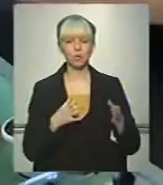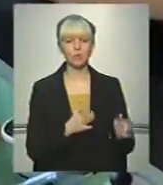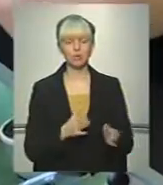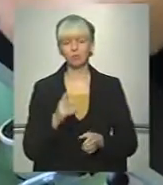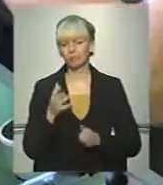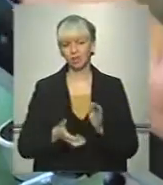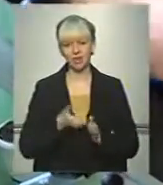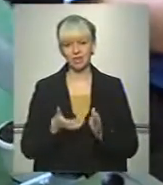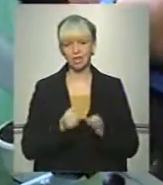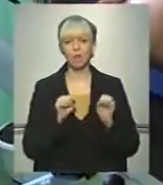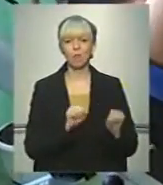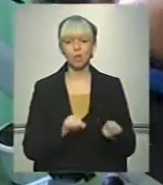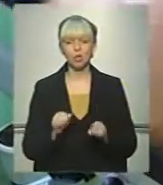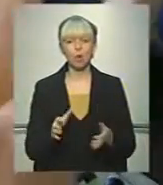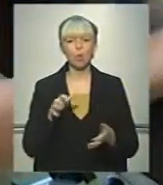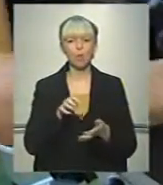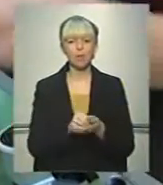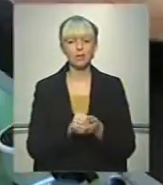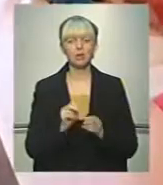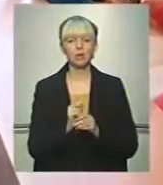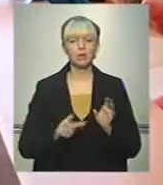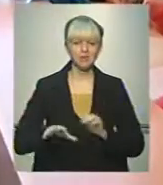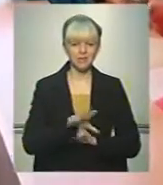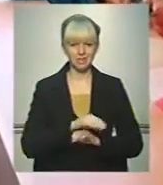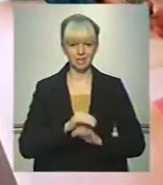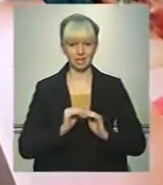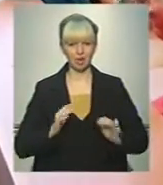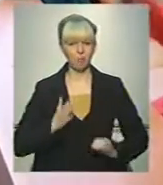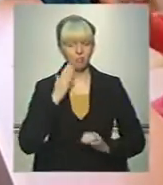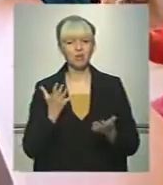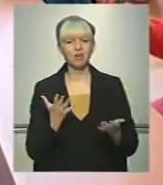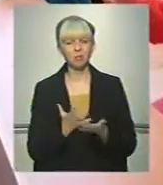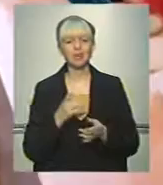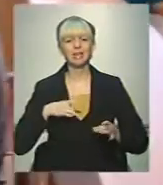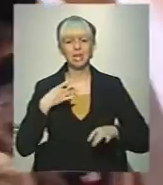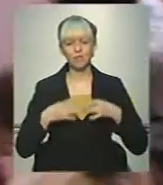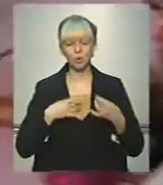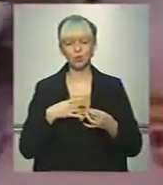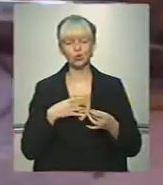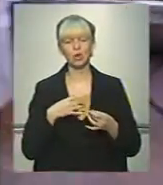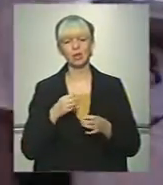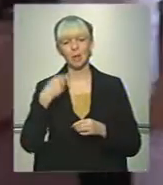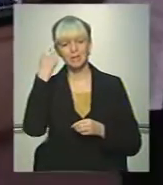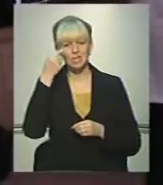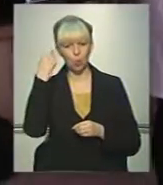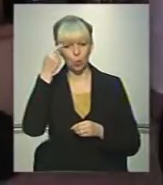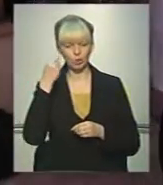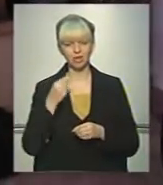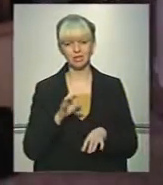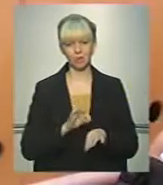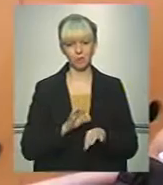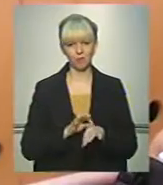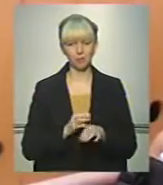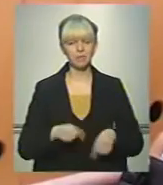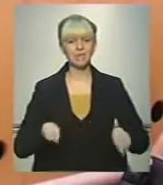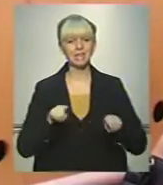не вистачає можливостей охопити лікуванням всіх дітей Буковини, котрі мають неврологічні, ортопедичні та психіатричні патології.